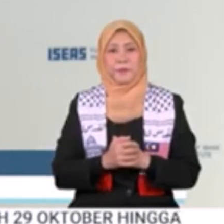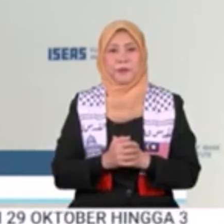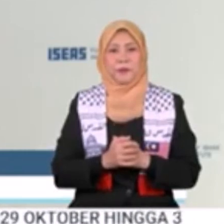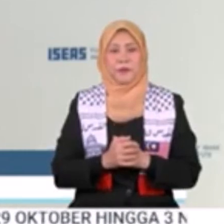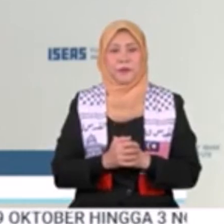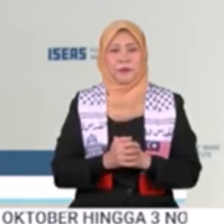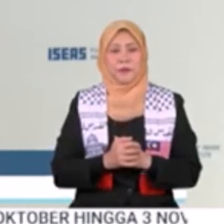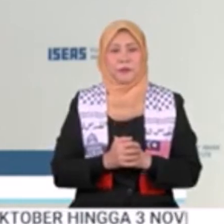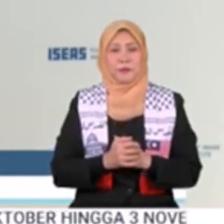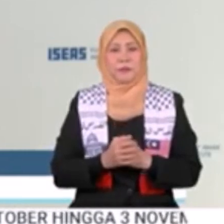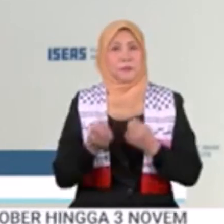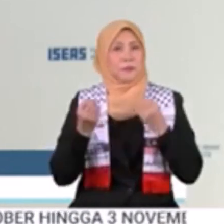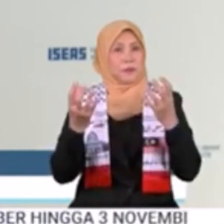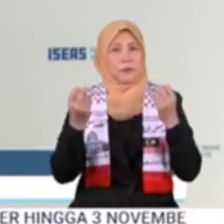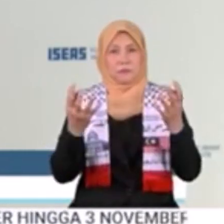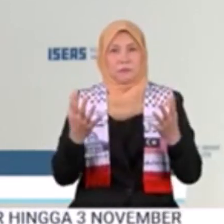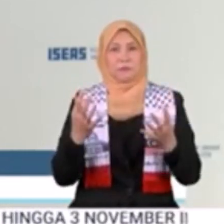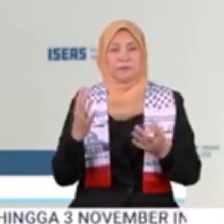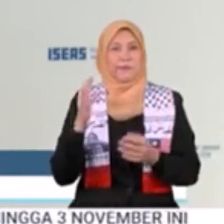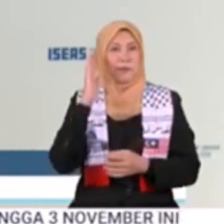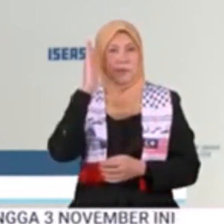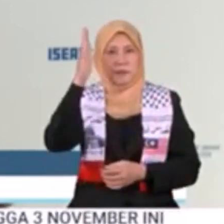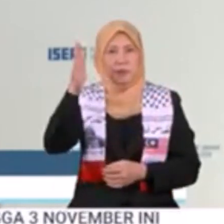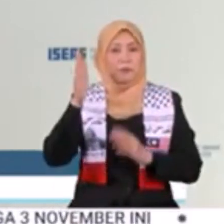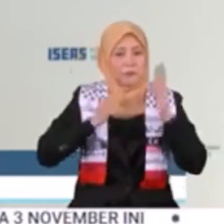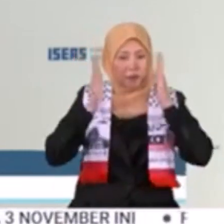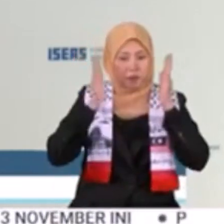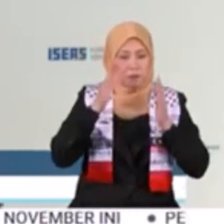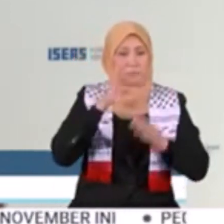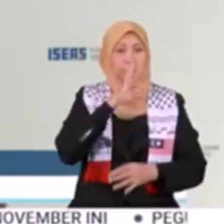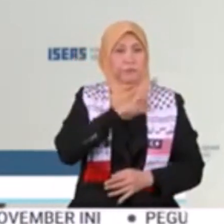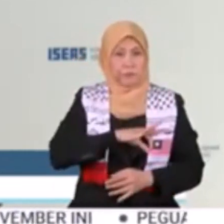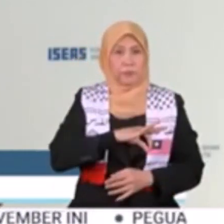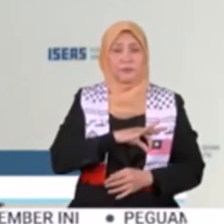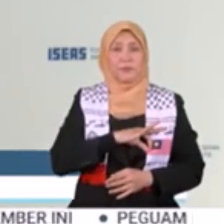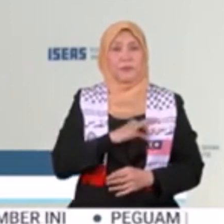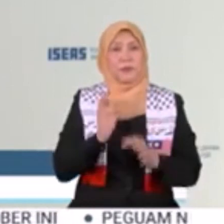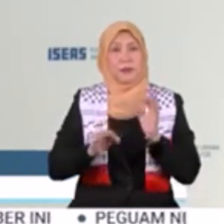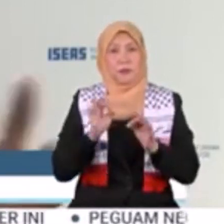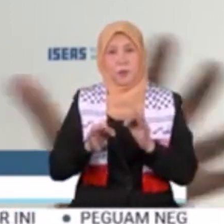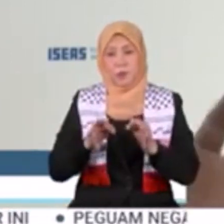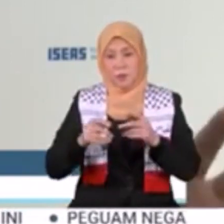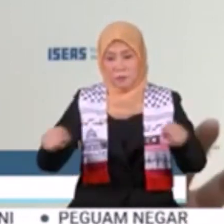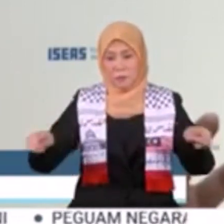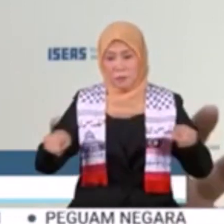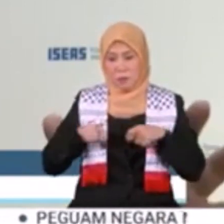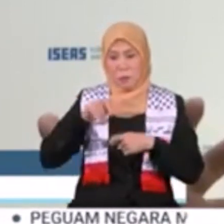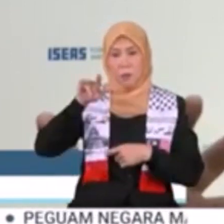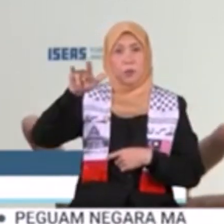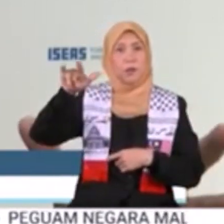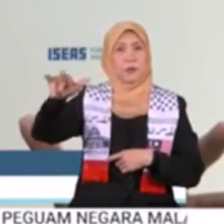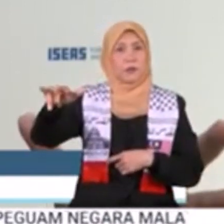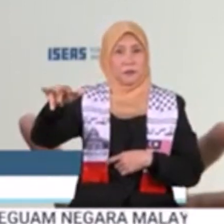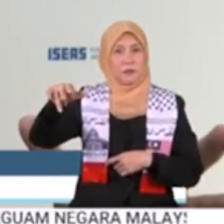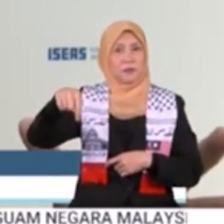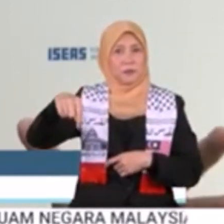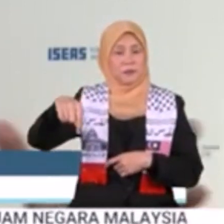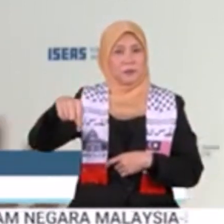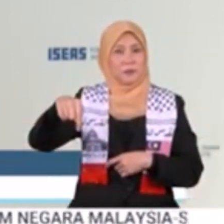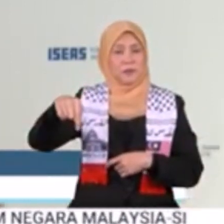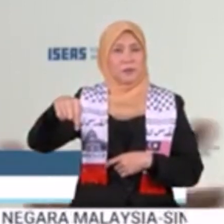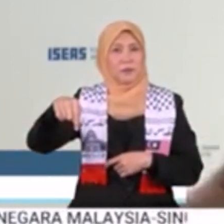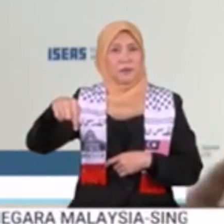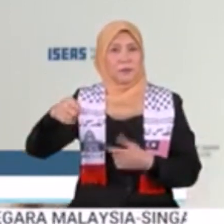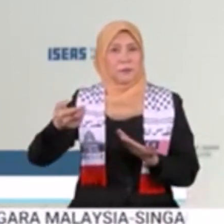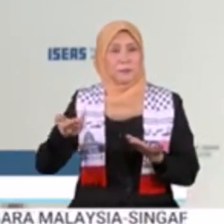spillover yang akan Malaysia dapat kalau ruang udara ini boleh